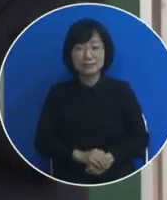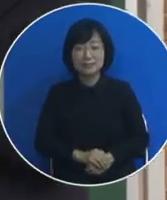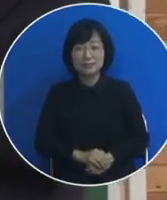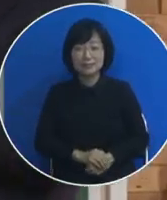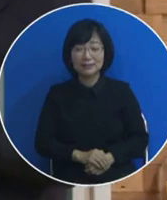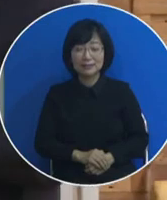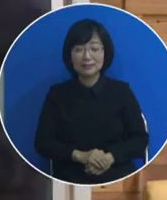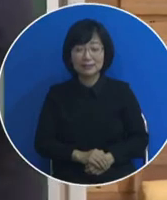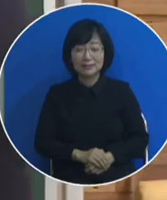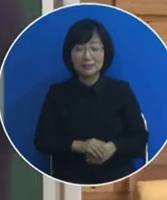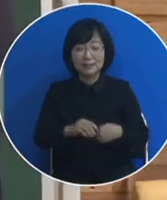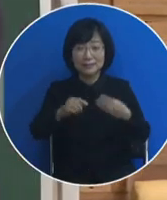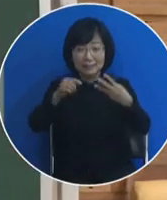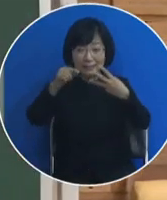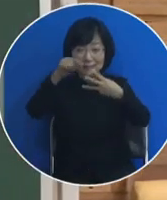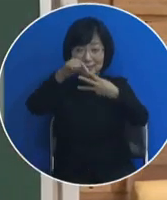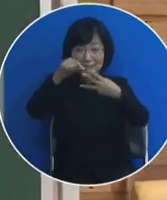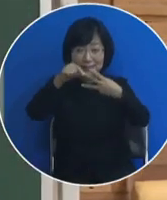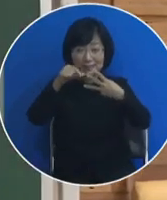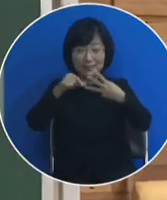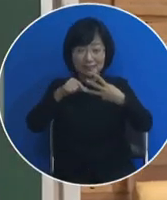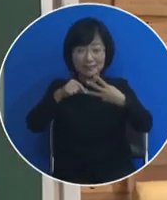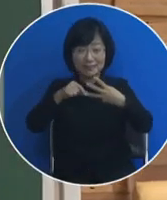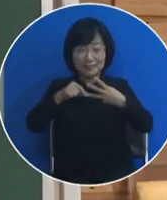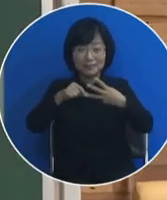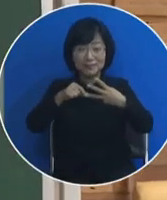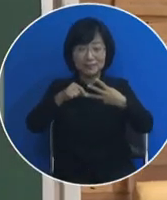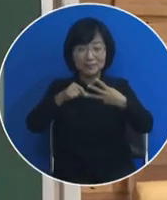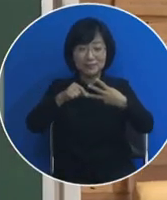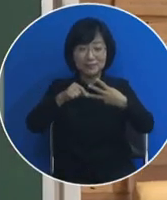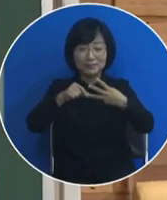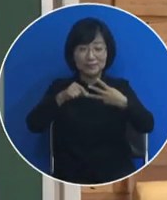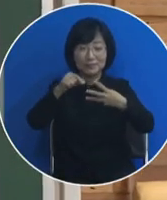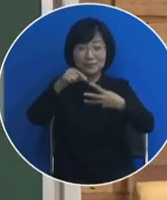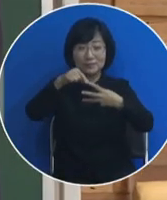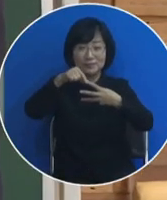그 세 가지가 있습니다. There are three things.